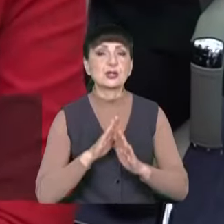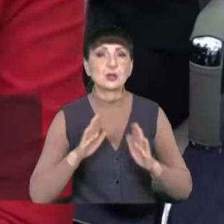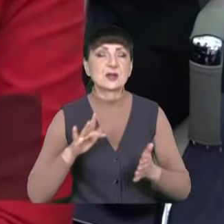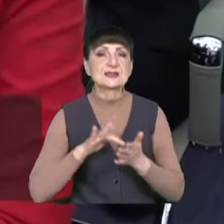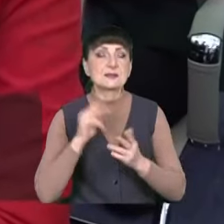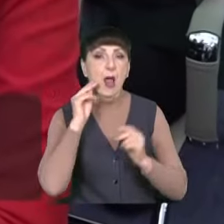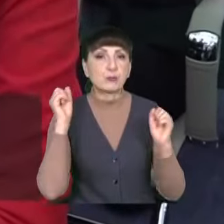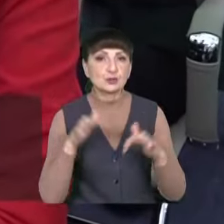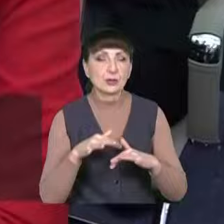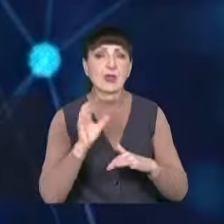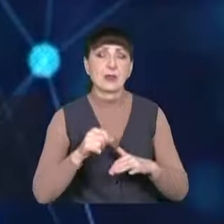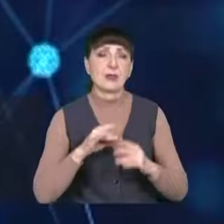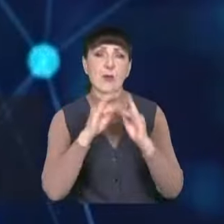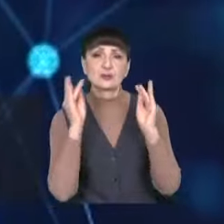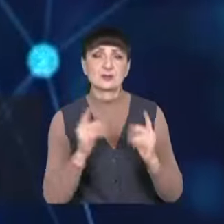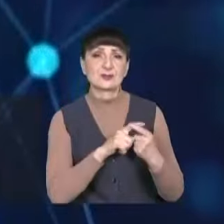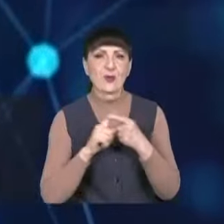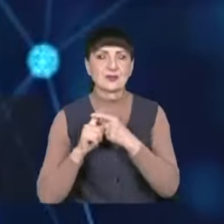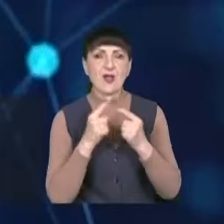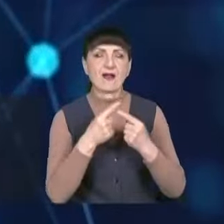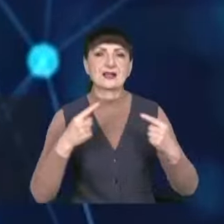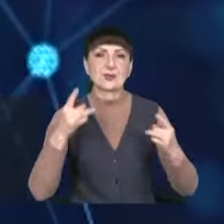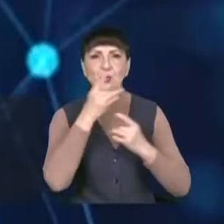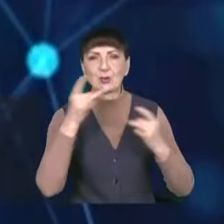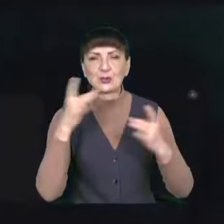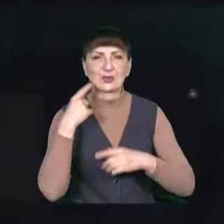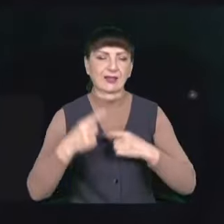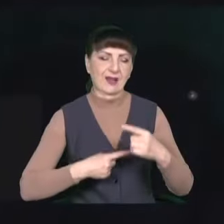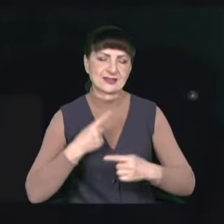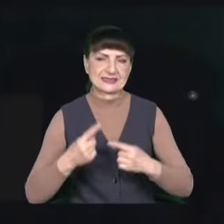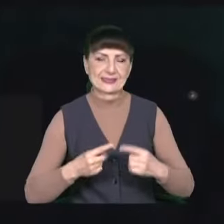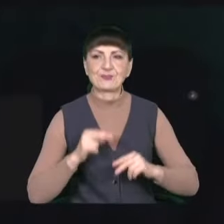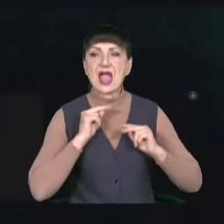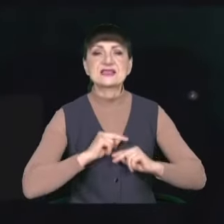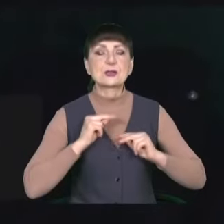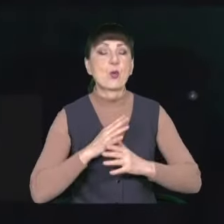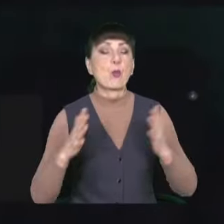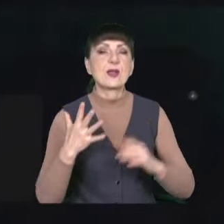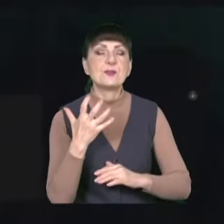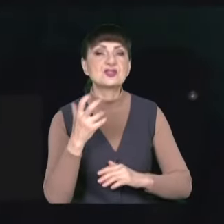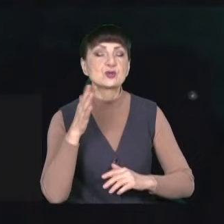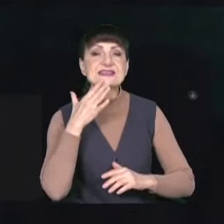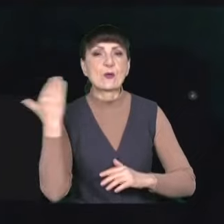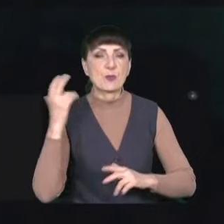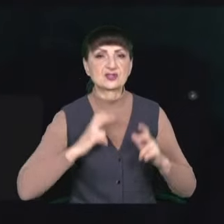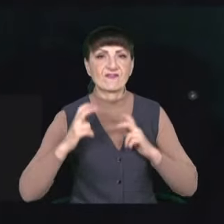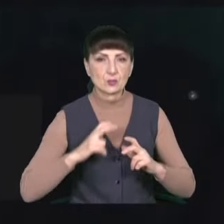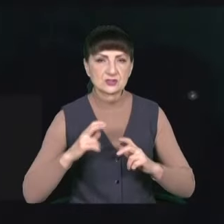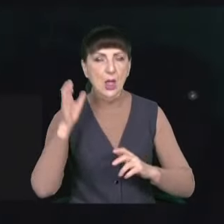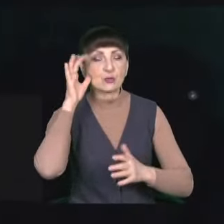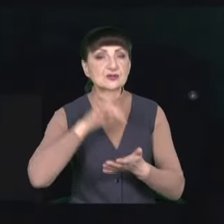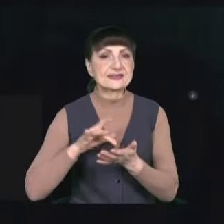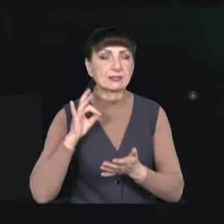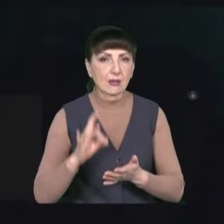центром обучения, но и мостом, соединяющим различные культурные традиции. Сотрудничая с более чем 500 зарубежными вузами и научными